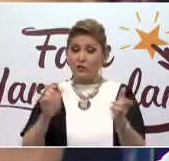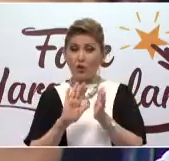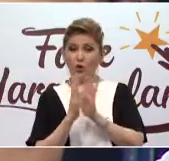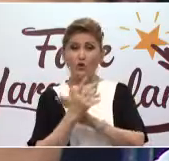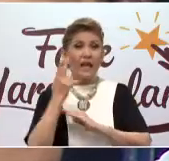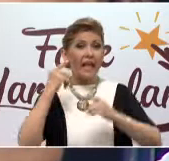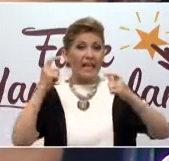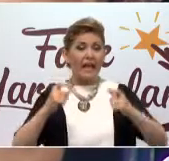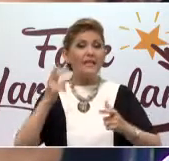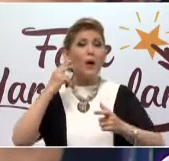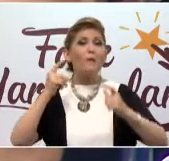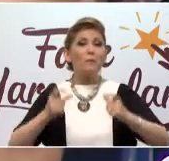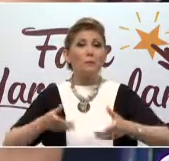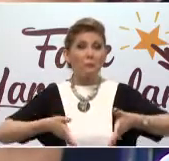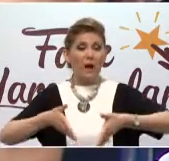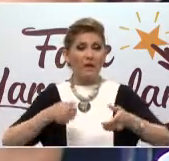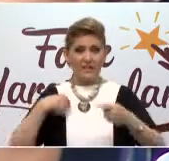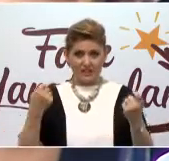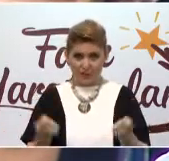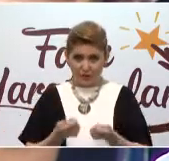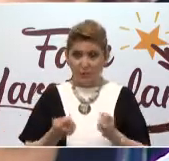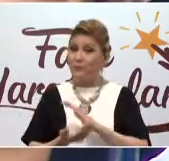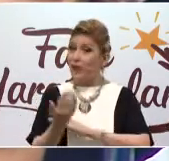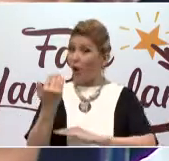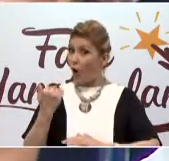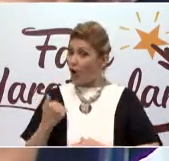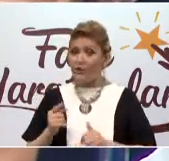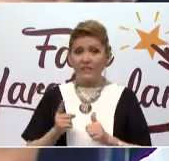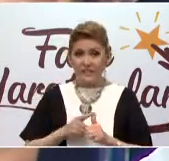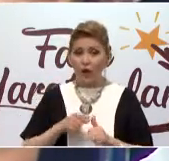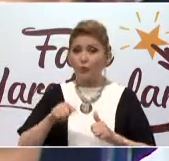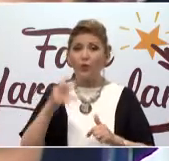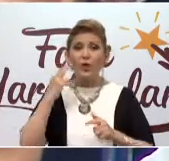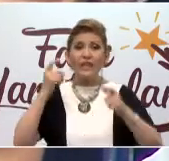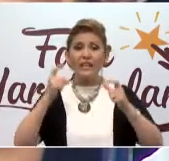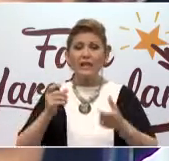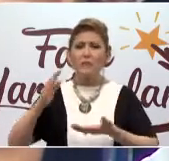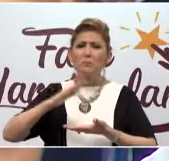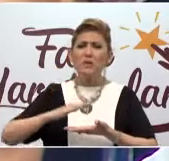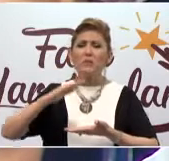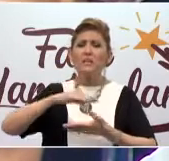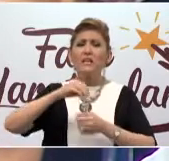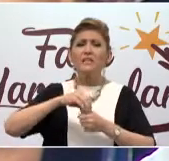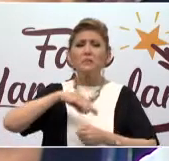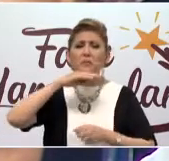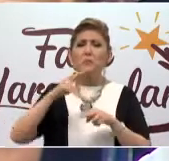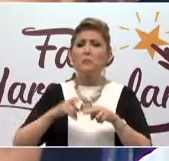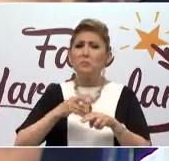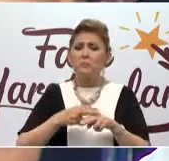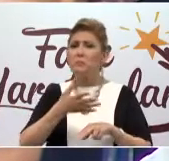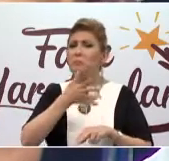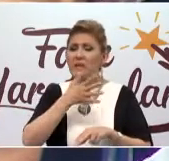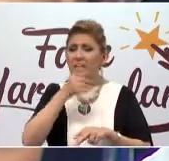kentsel alanlarda, mahallelerde çalışıyoruz. Önceliğimiz bu kentte biriken bilginin, yapısal